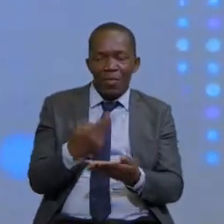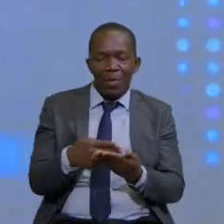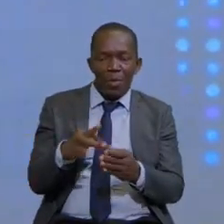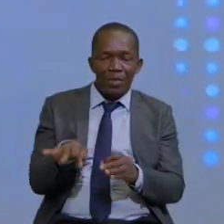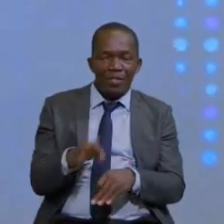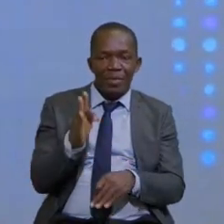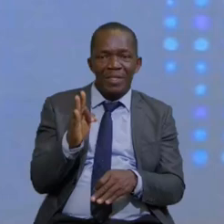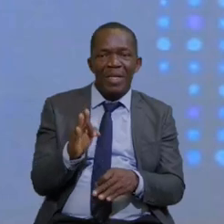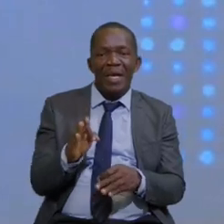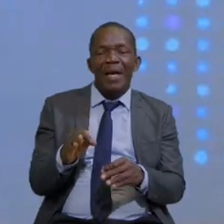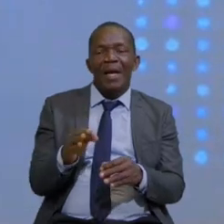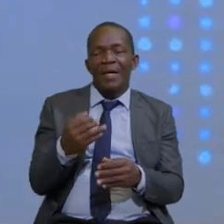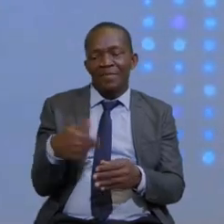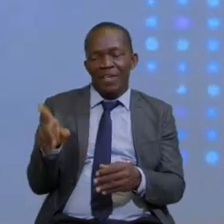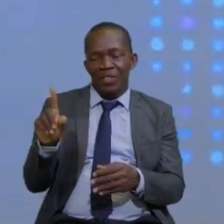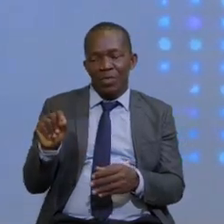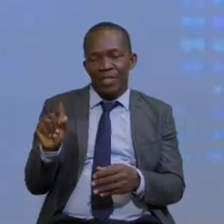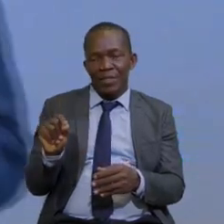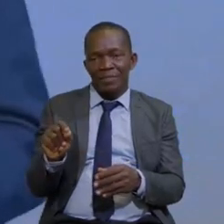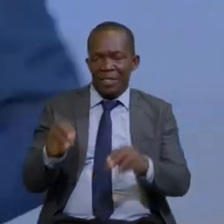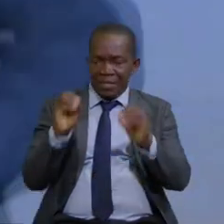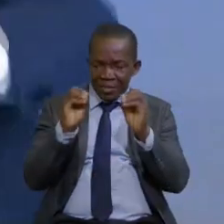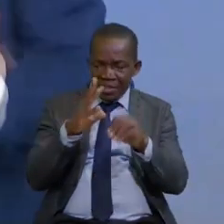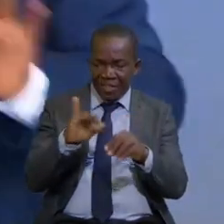Verset 20.